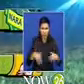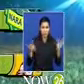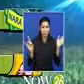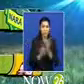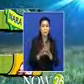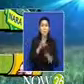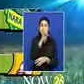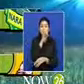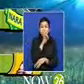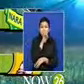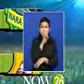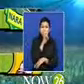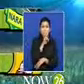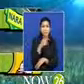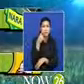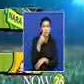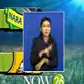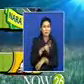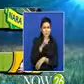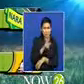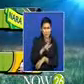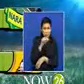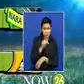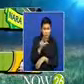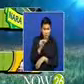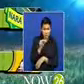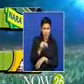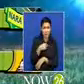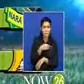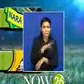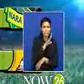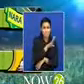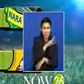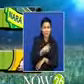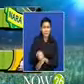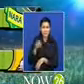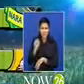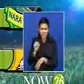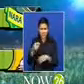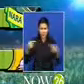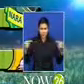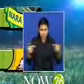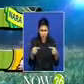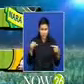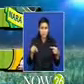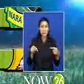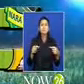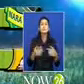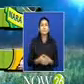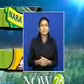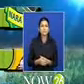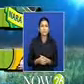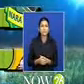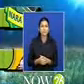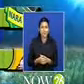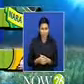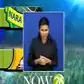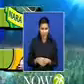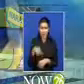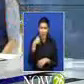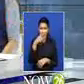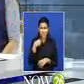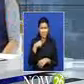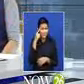วันอาทิตย์ครับบ่าย 3:30 นะครับเป็นบ้านบึงยูไนเต็ดพบกับสินธนากบิลบุรี FC นะครับ ค่ะแฟ